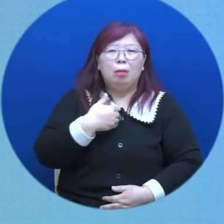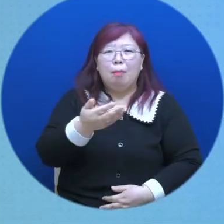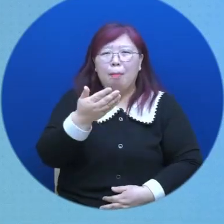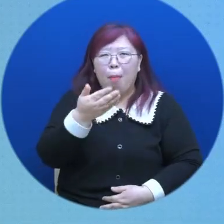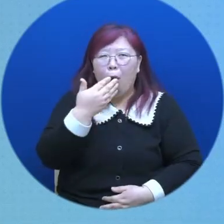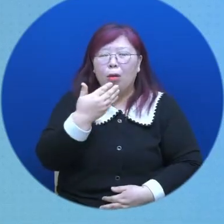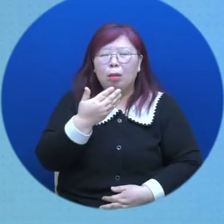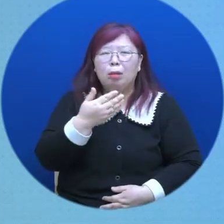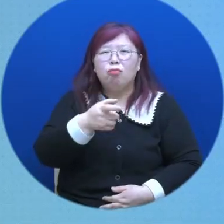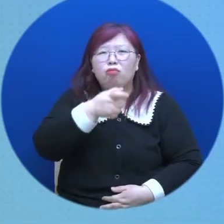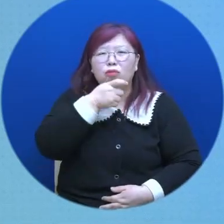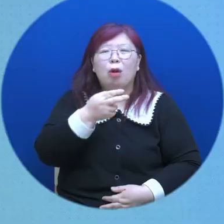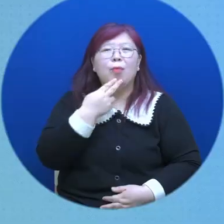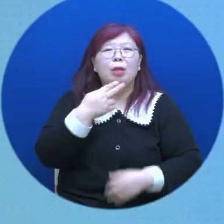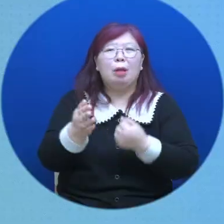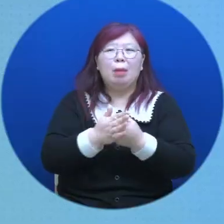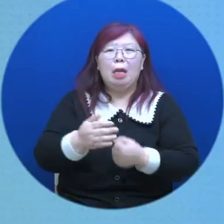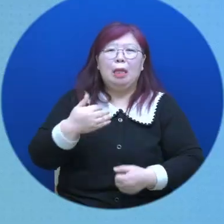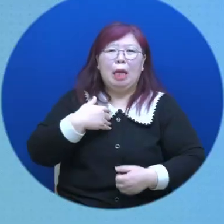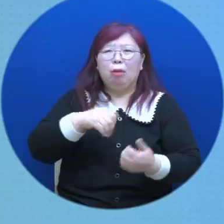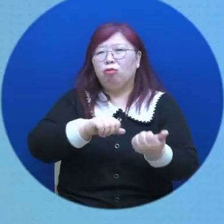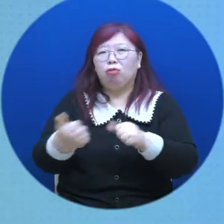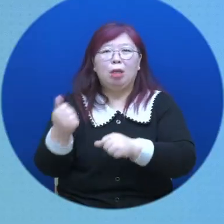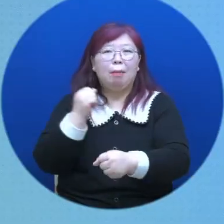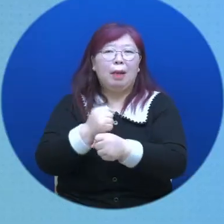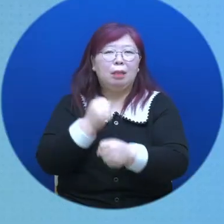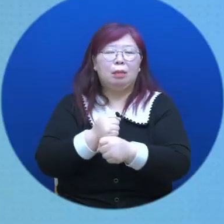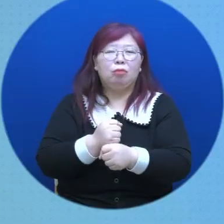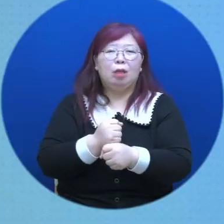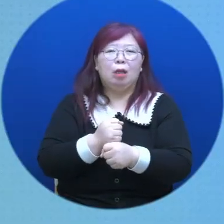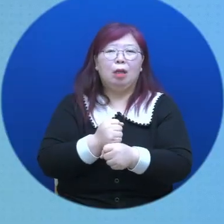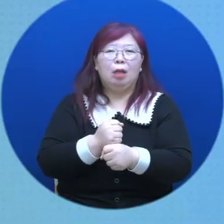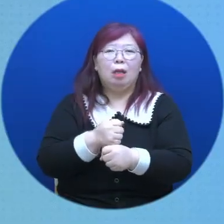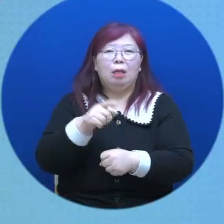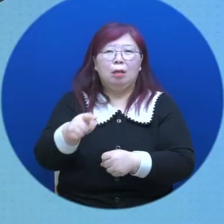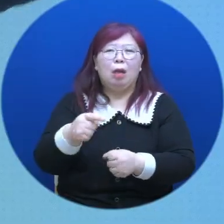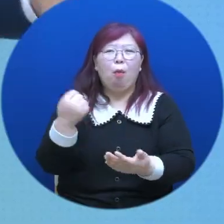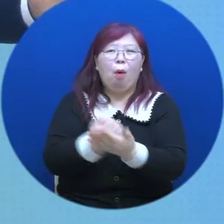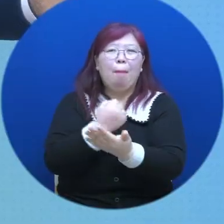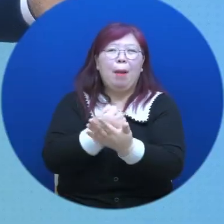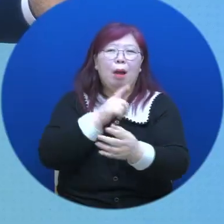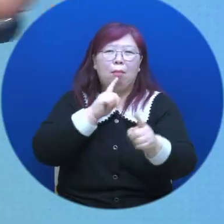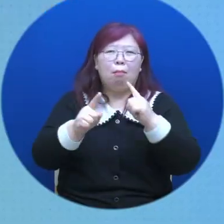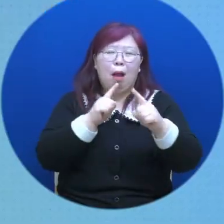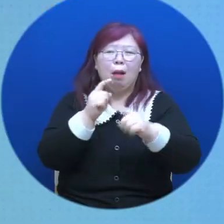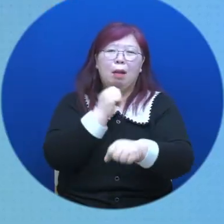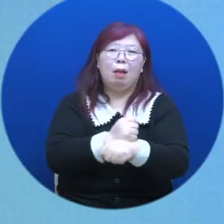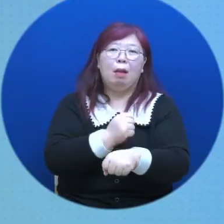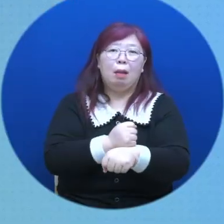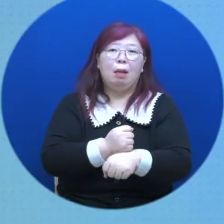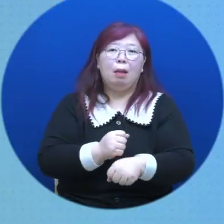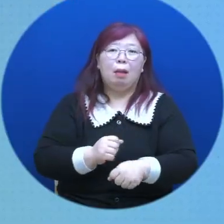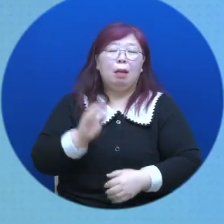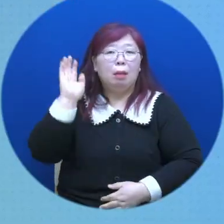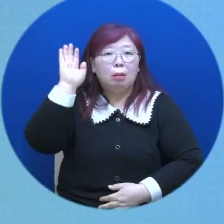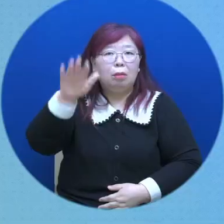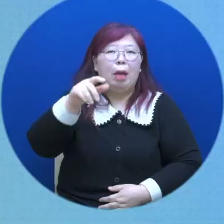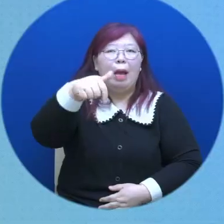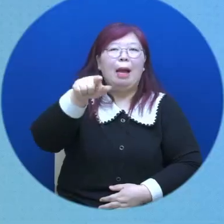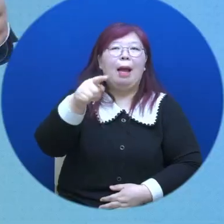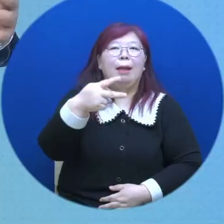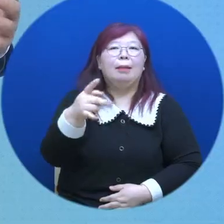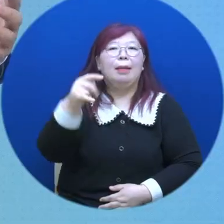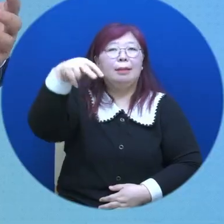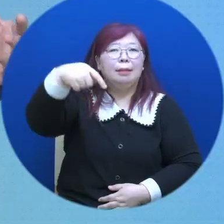물이 없어 죽게 하는구나 떨고 있는 것을 보게 됩니다. 여러분, 그 이후에 어떤 일이요? 가데스